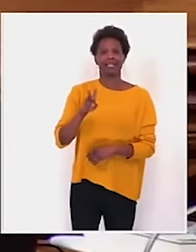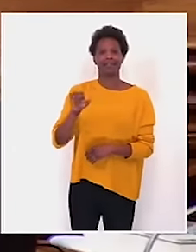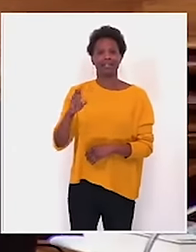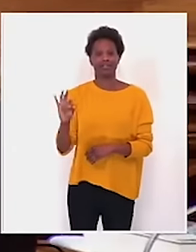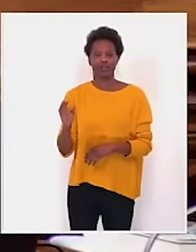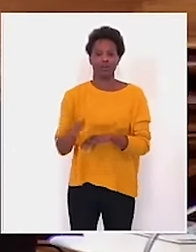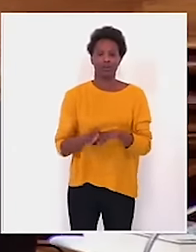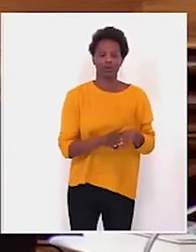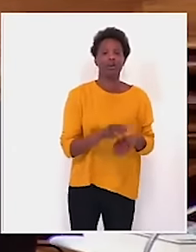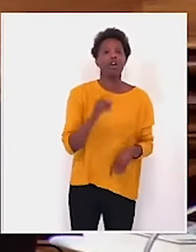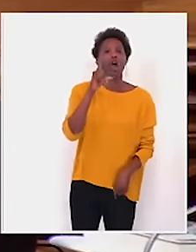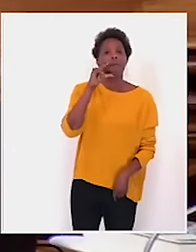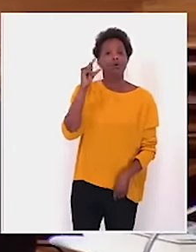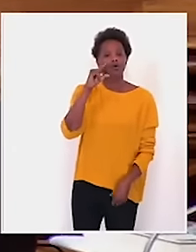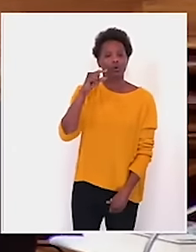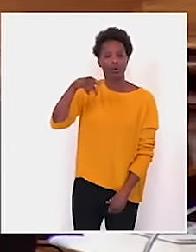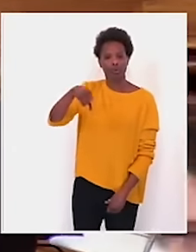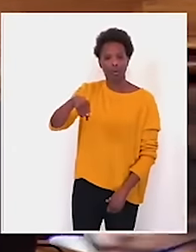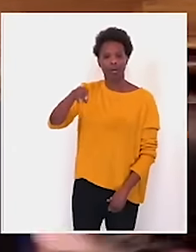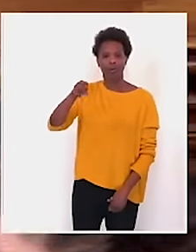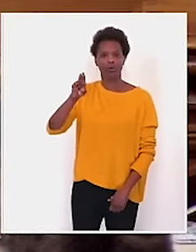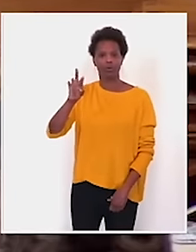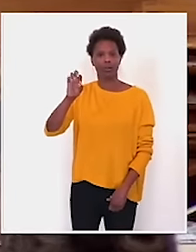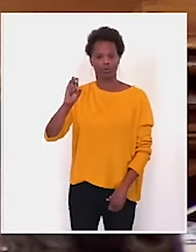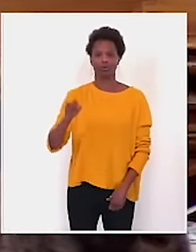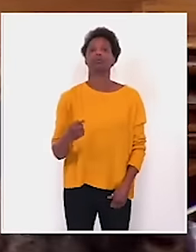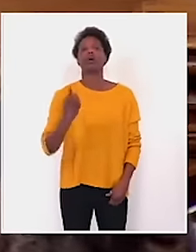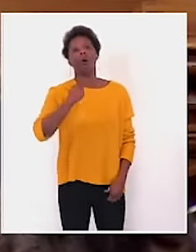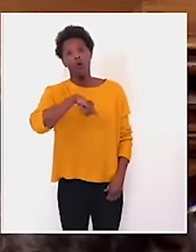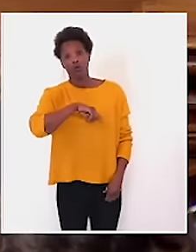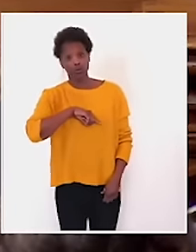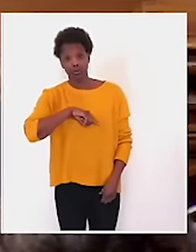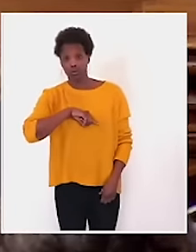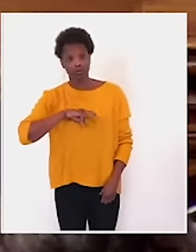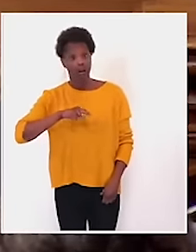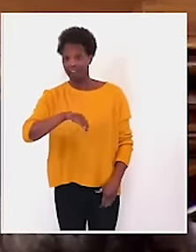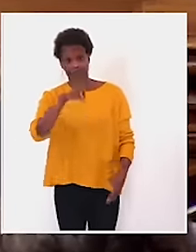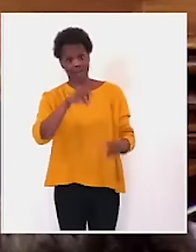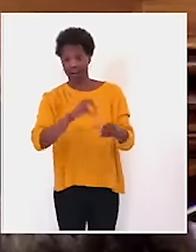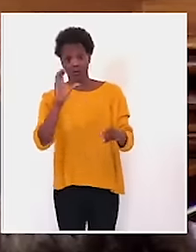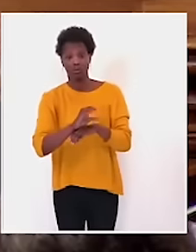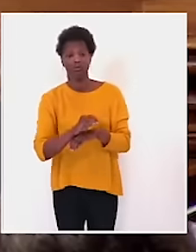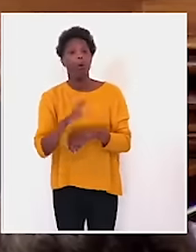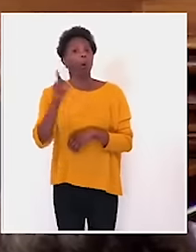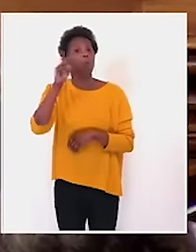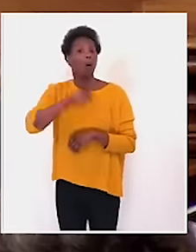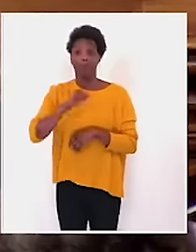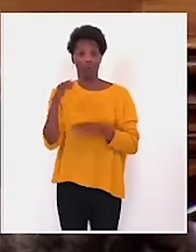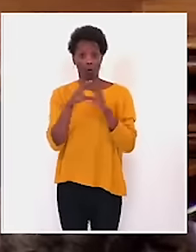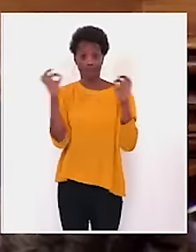Alors nous, on va voter contre. Il suffit de lire juste la première phrase pour nous convaincre qu'il fallait voter contre. Alors